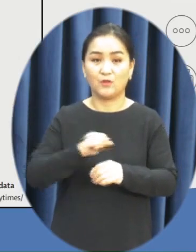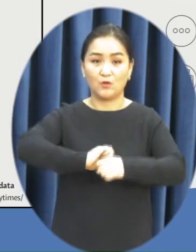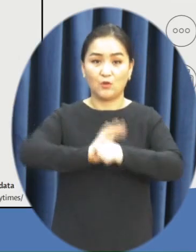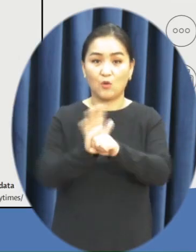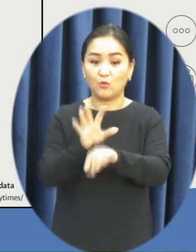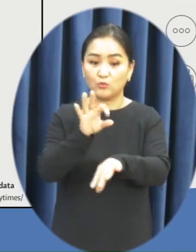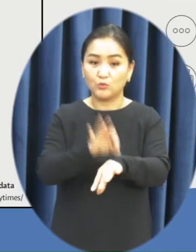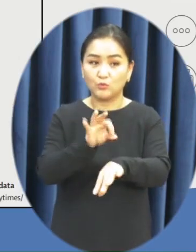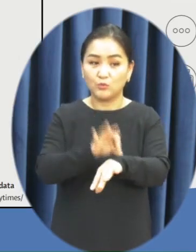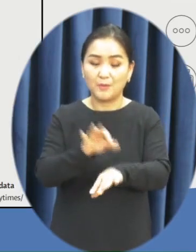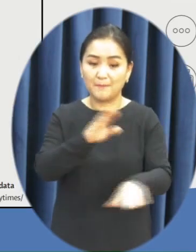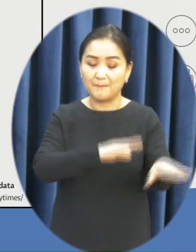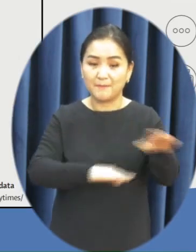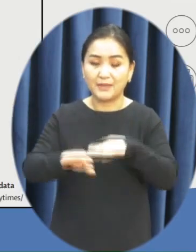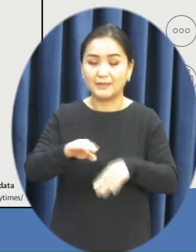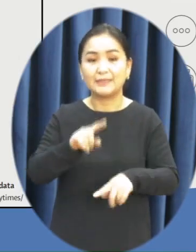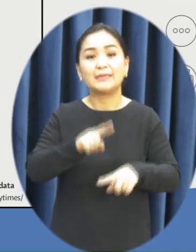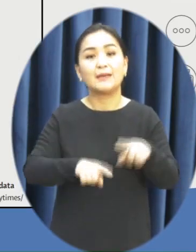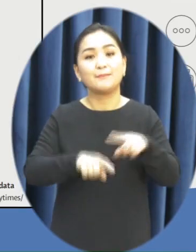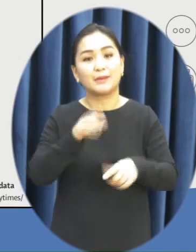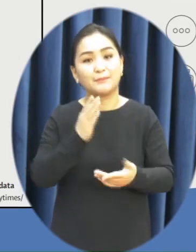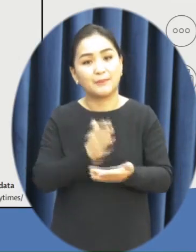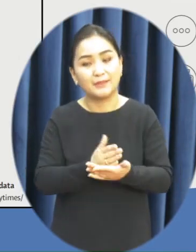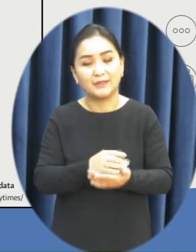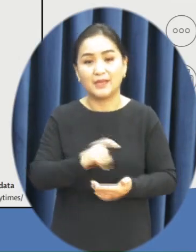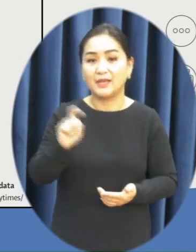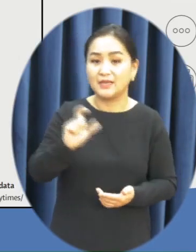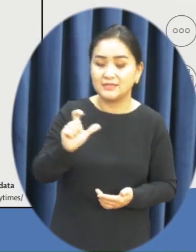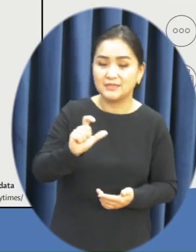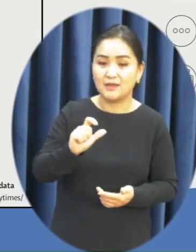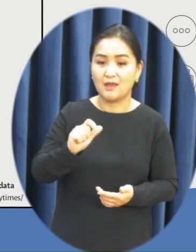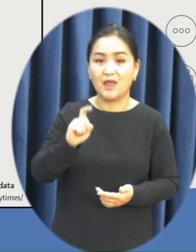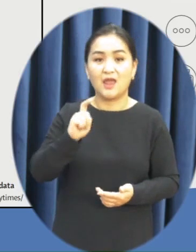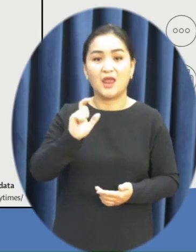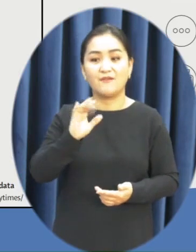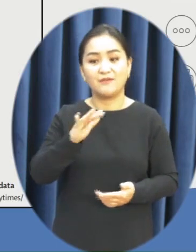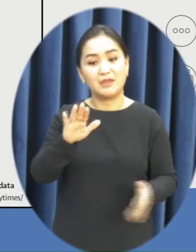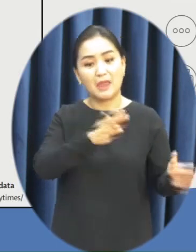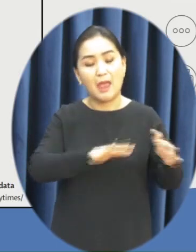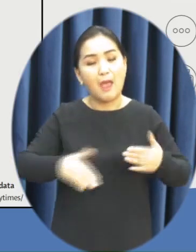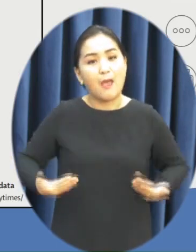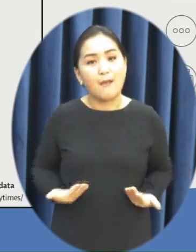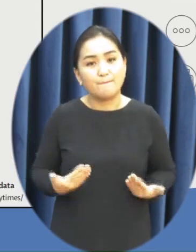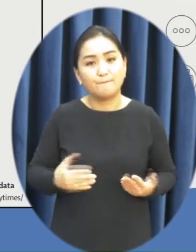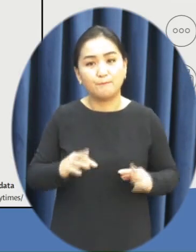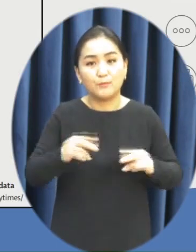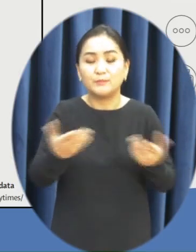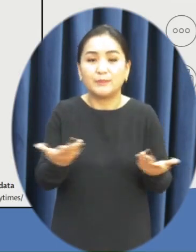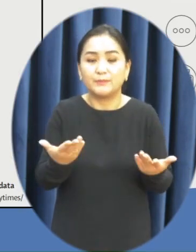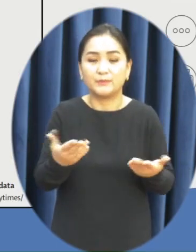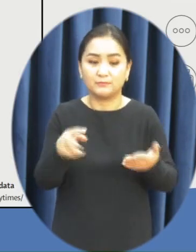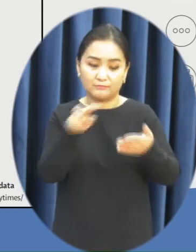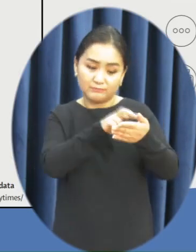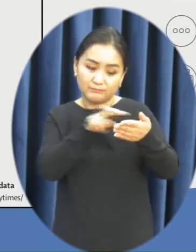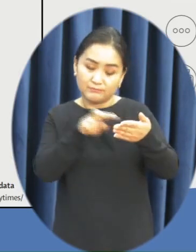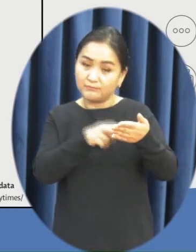ཁེད ཏེན ཁེད སྡྲོན ནས ཁེད དུགས ནག སྡིག ཁེག ཁེད ཁེད ཁེད གཚེ ཁེད ཁེང ཁེད